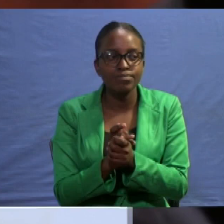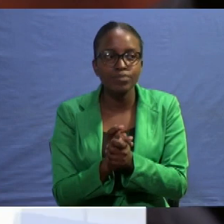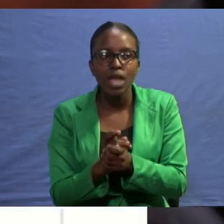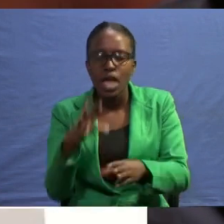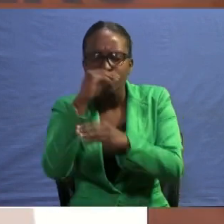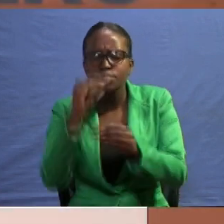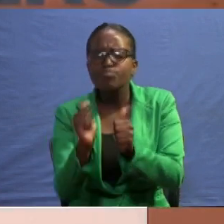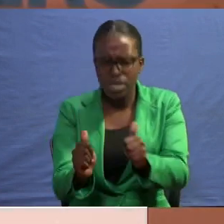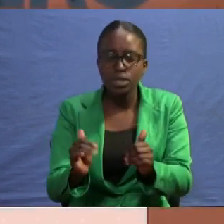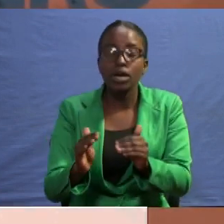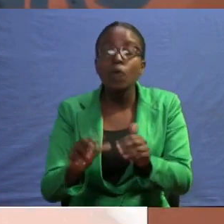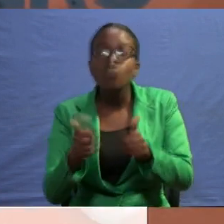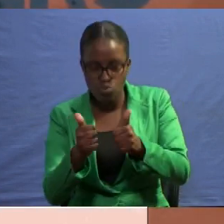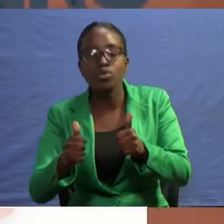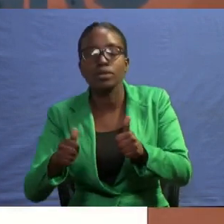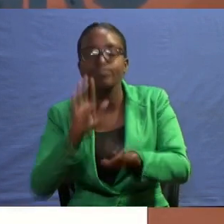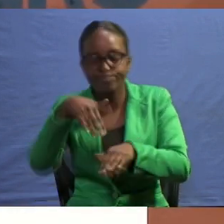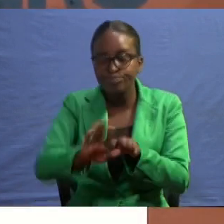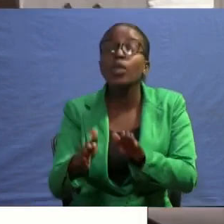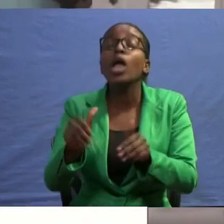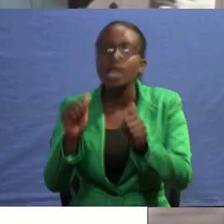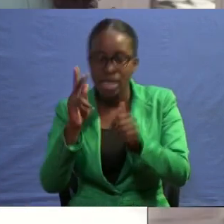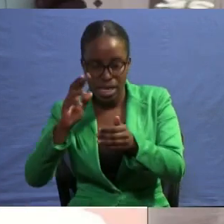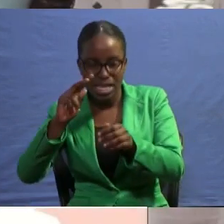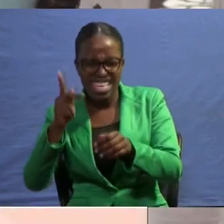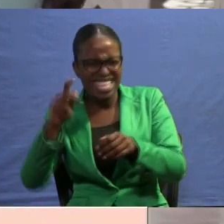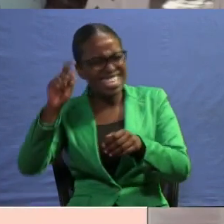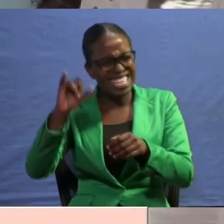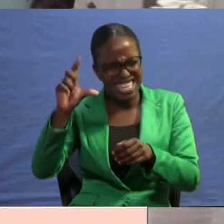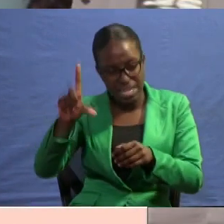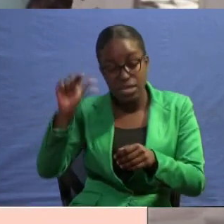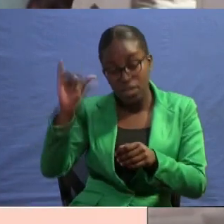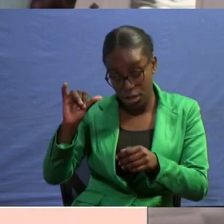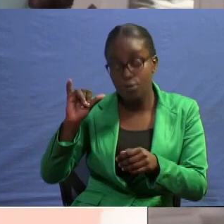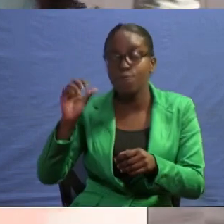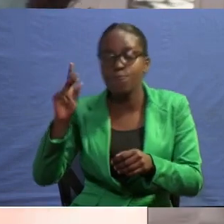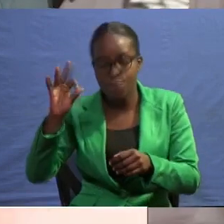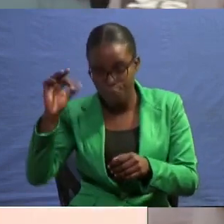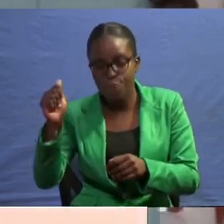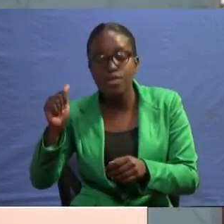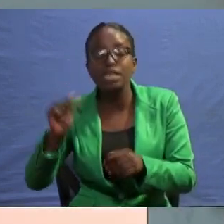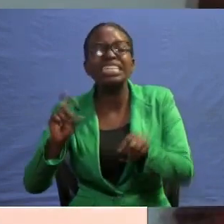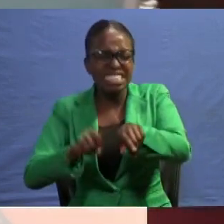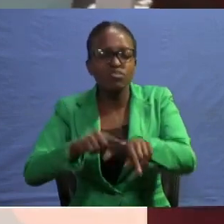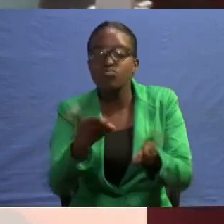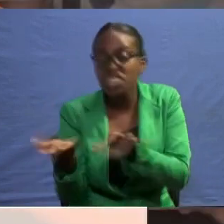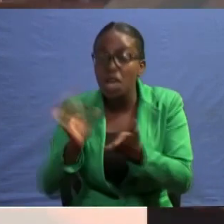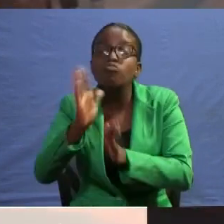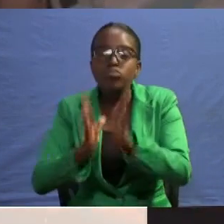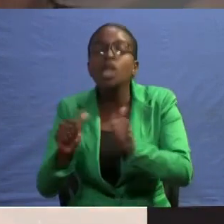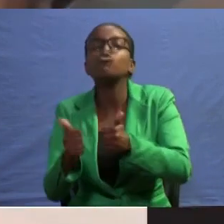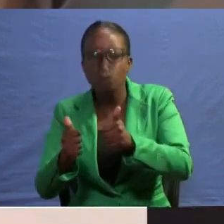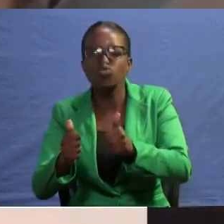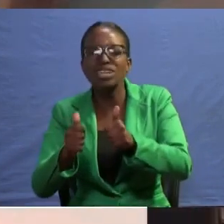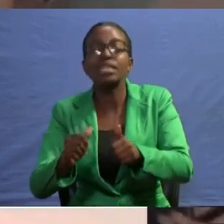Spika wa bunge la kaunti ya Kilifi Teddy Mwambire anakumbwa na tetesi za kubanduliwa katika wadhifa wake baada ya kudaiwa kupanga njama